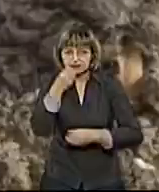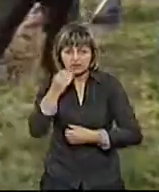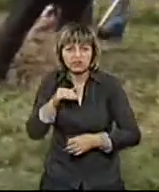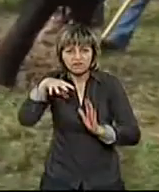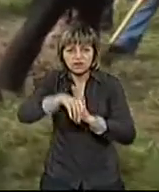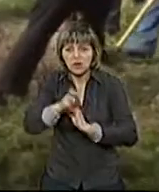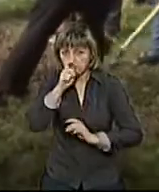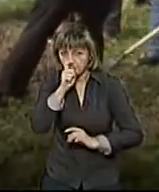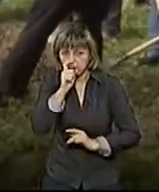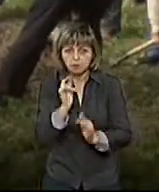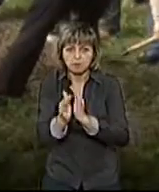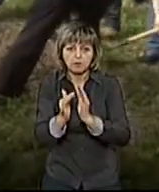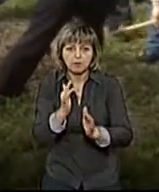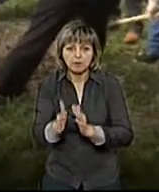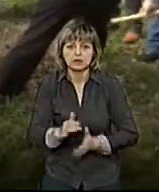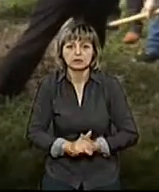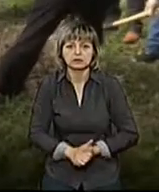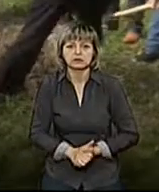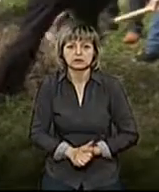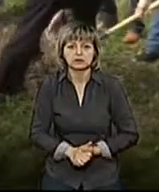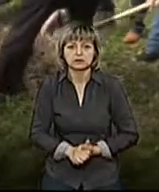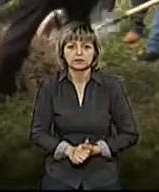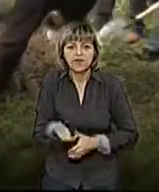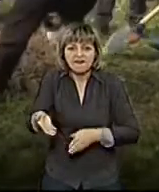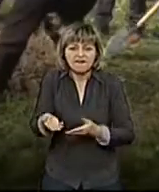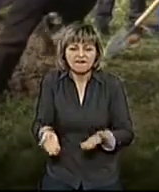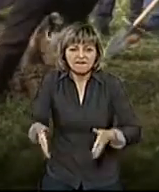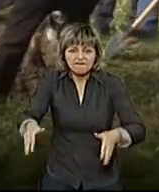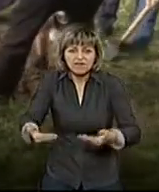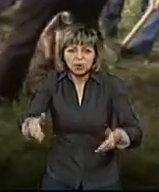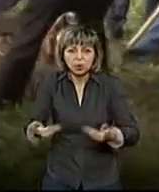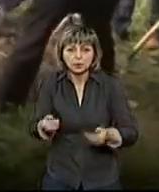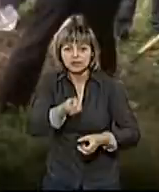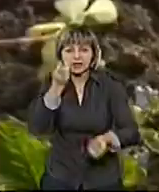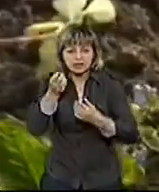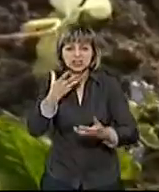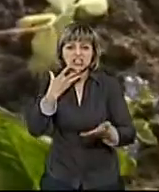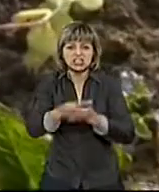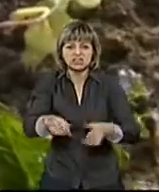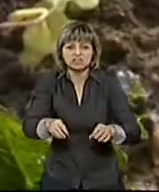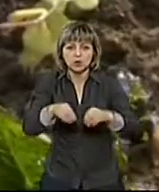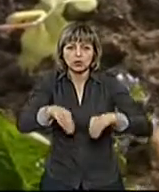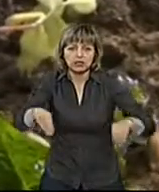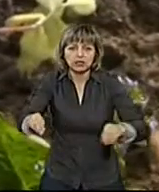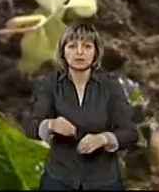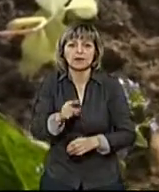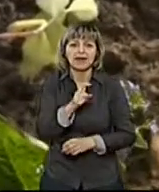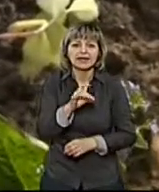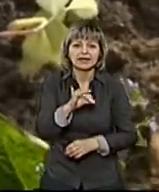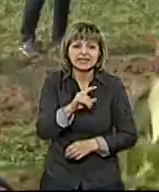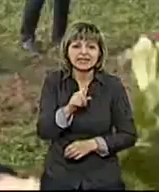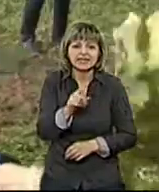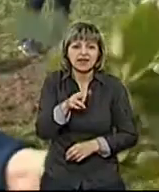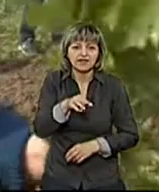у парку. Викопила піони з клумби, зі своєї, коло дому. Викопила хризантеми, хризантеми жовті і